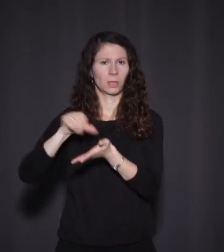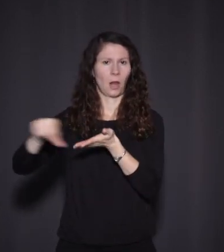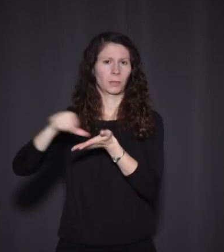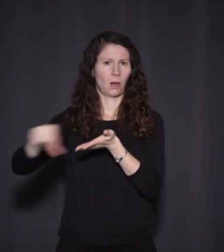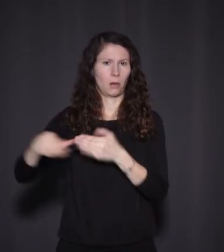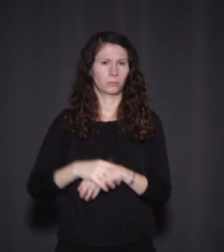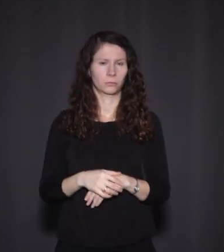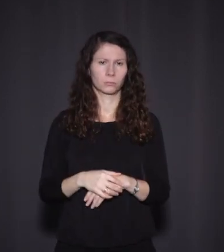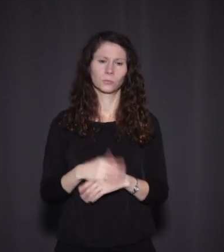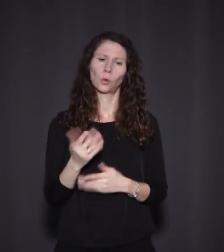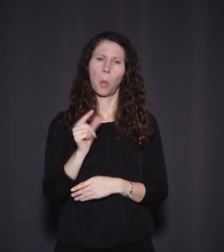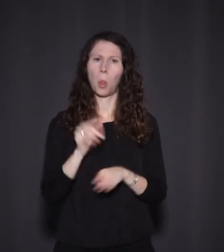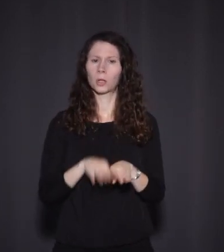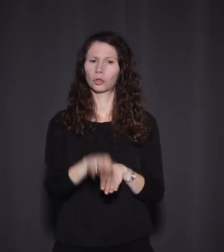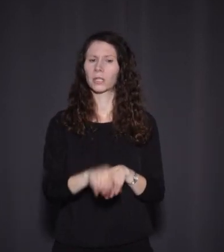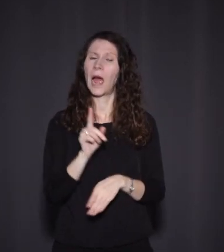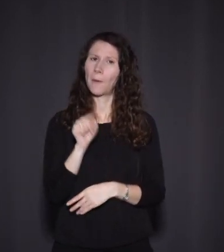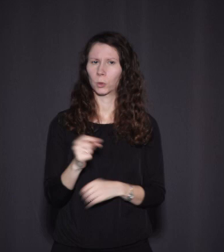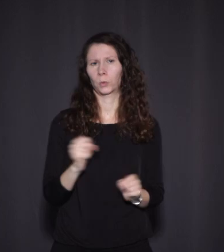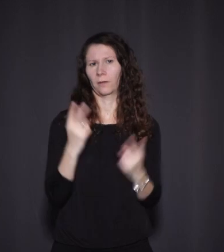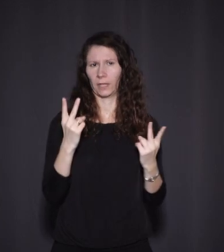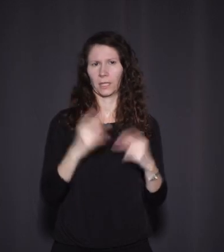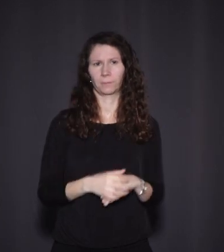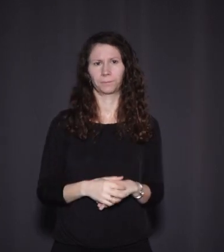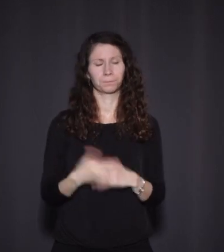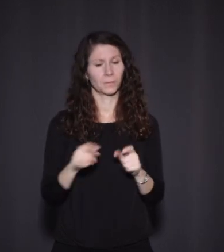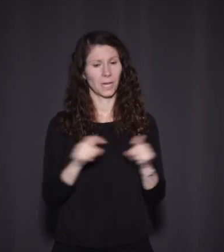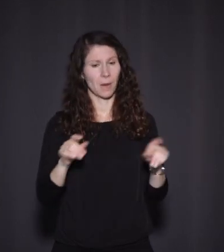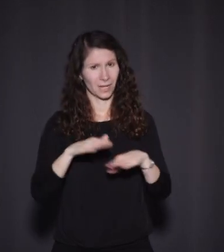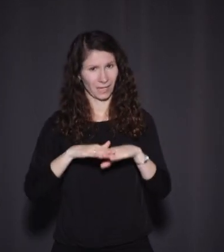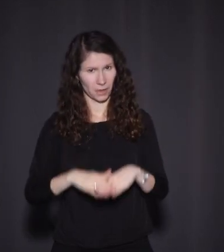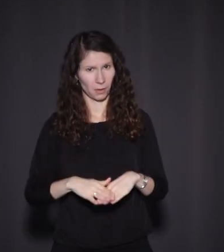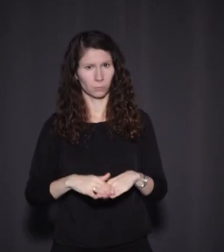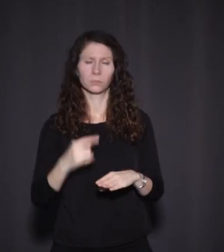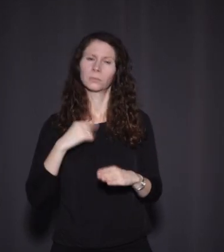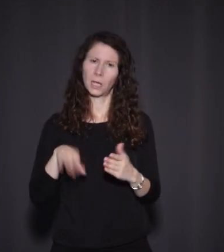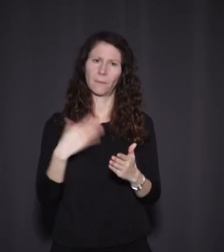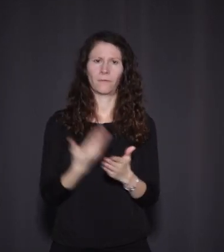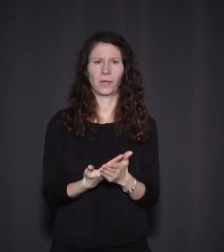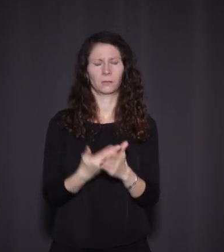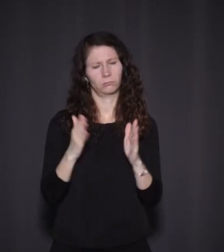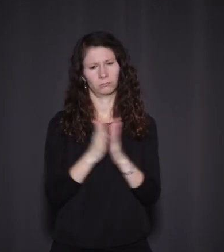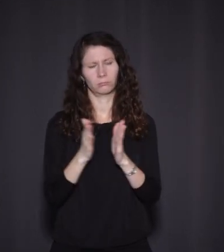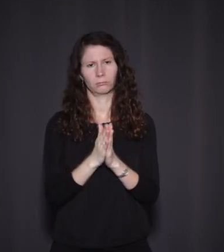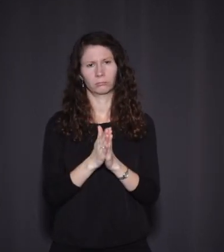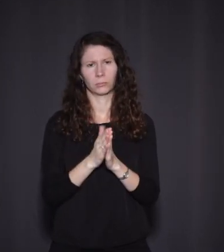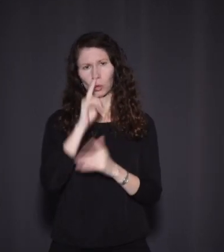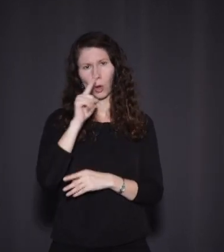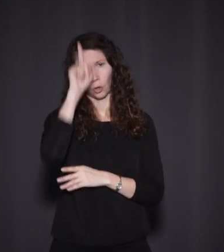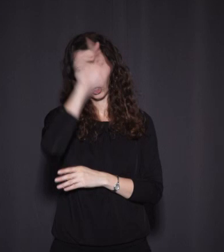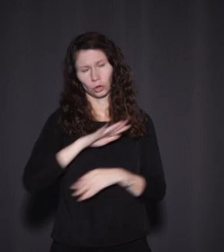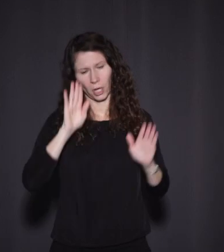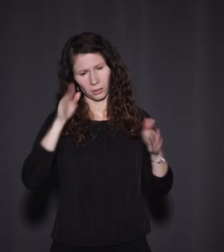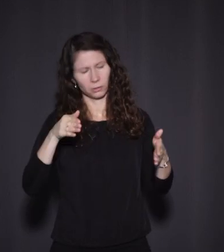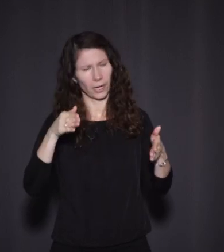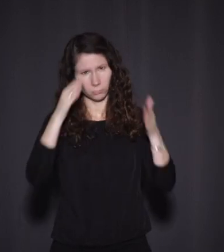ein kleiner Schritt, aber der wäre enorm wichtig. Ich rate bei dem Thema Rente vor allen Dingen mal den Blick über den deutschen Tellerrand hinaus